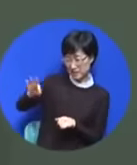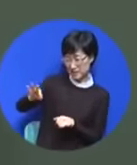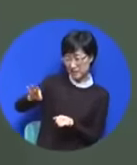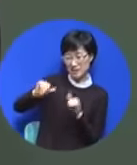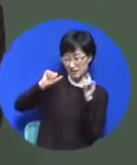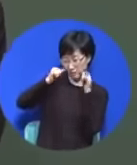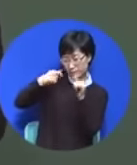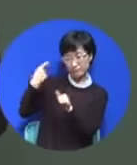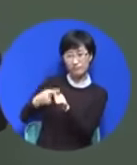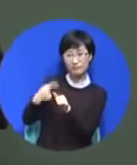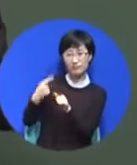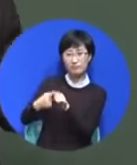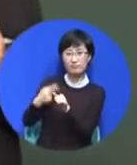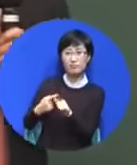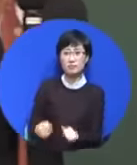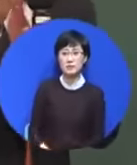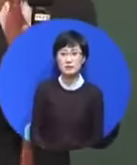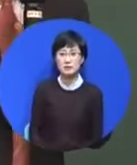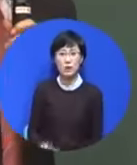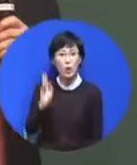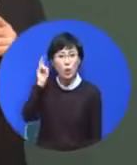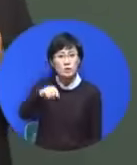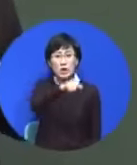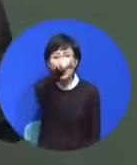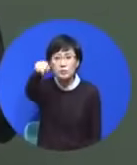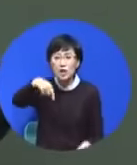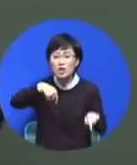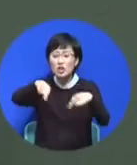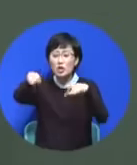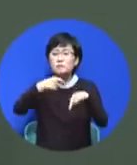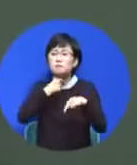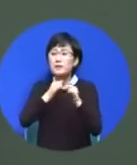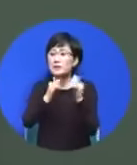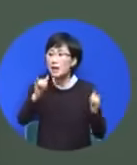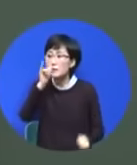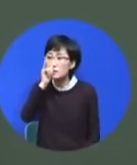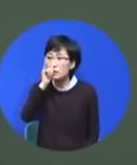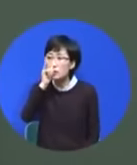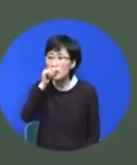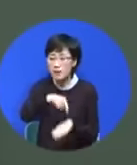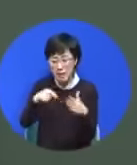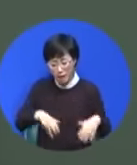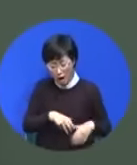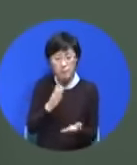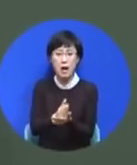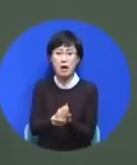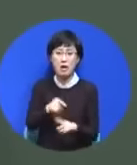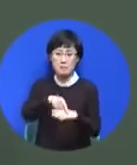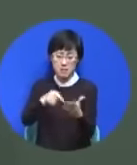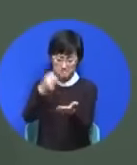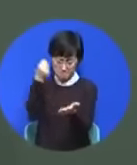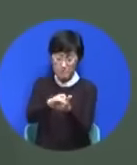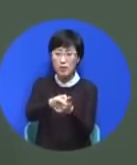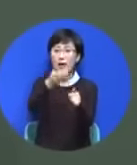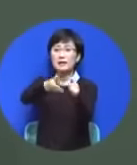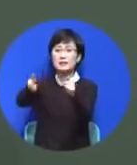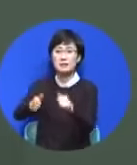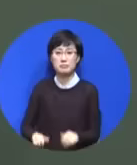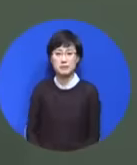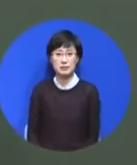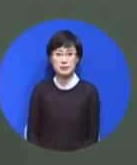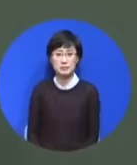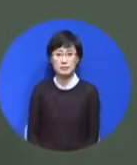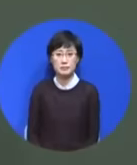따라다 혹시 여기에이 정치한 분 계십니까 결론내야 됩니다 여러분 때문에